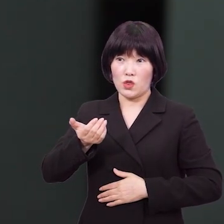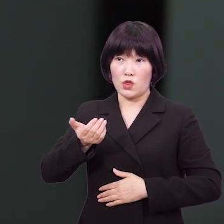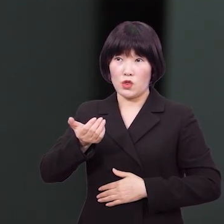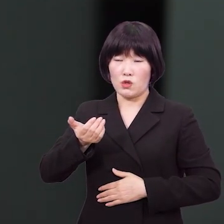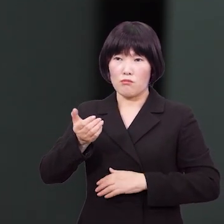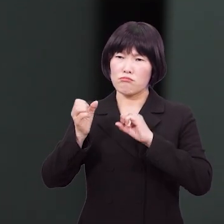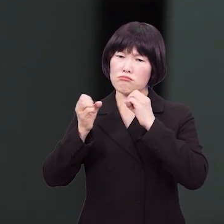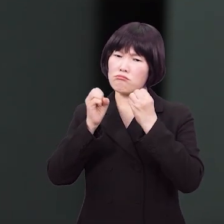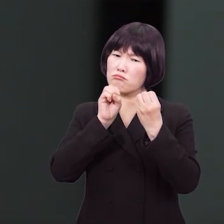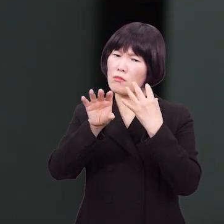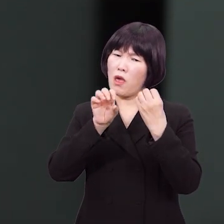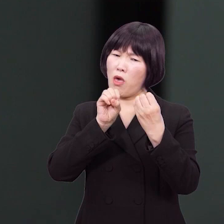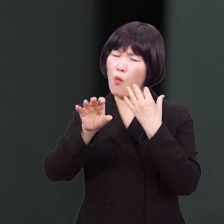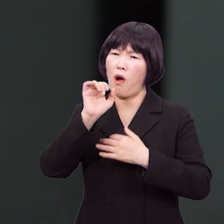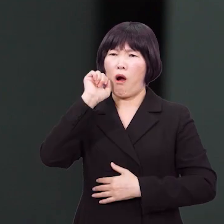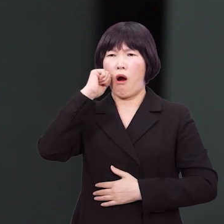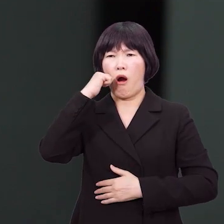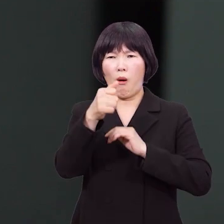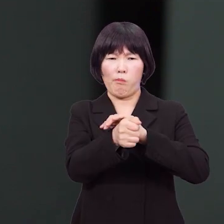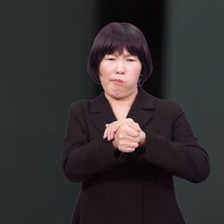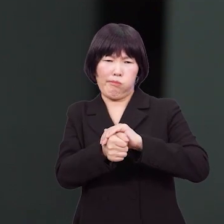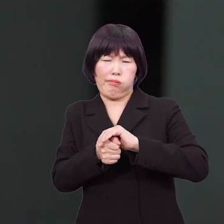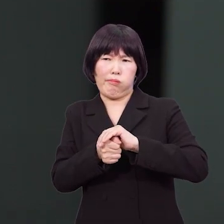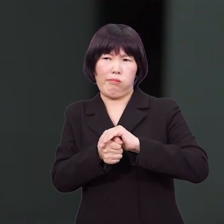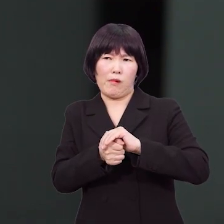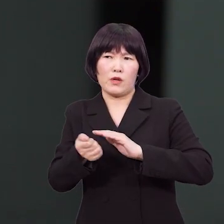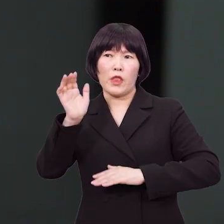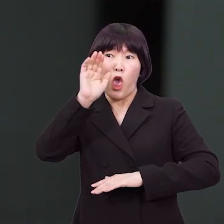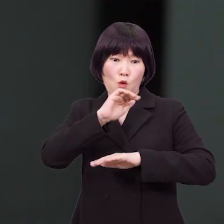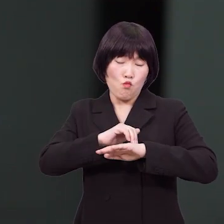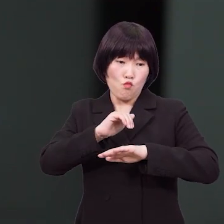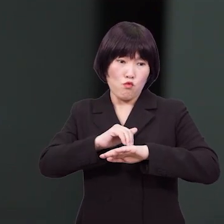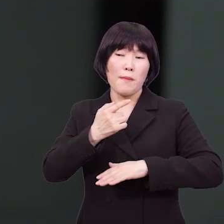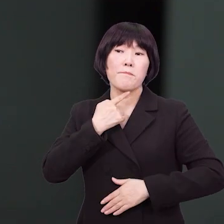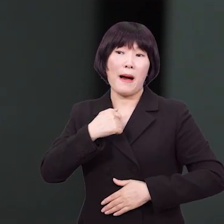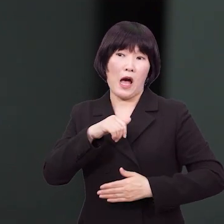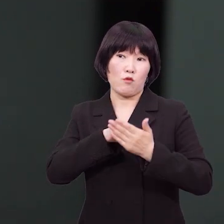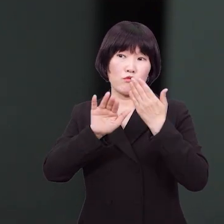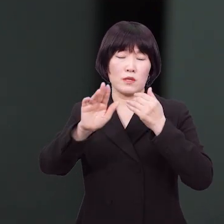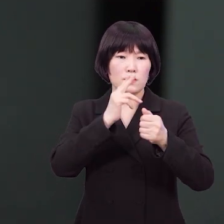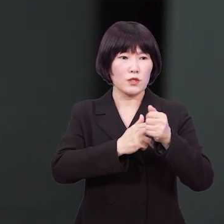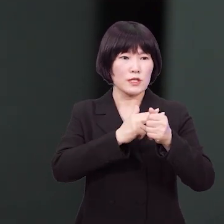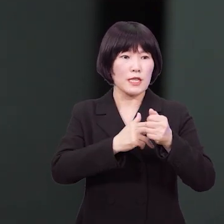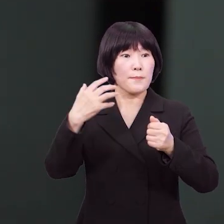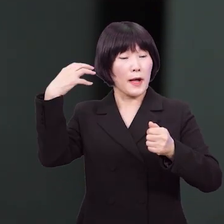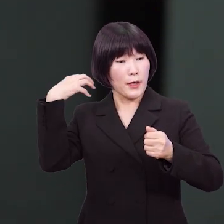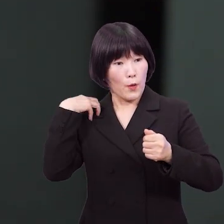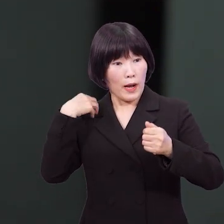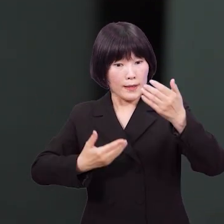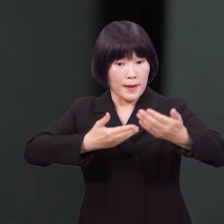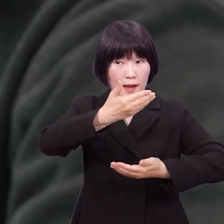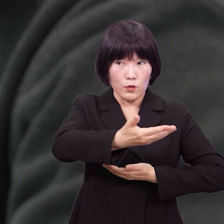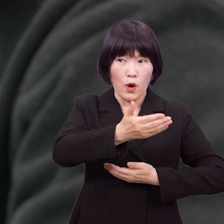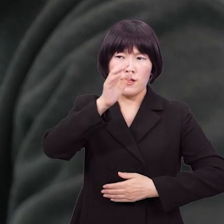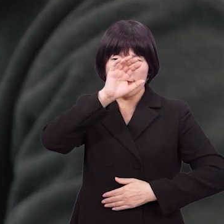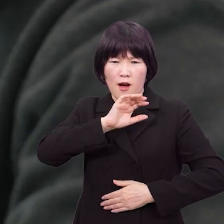있어 소극적이었던 제가 훈련을 진행하면서 선생님과 역할을 나누어